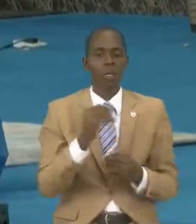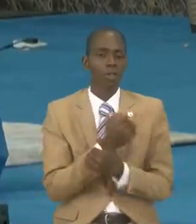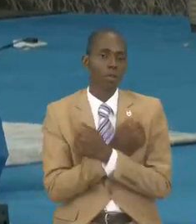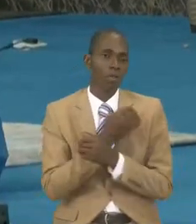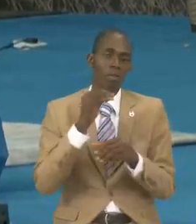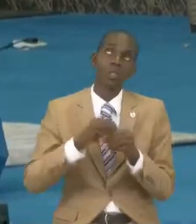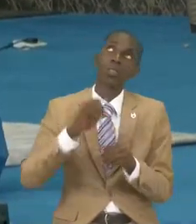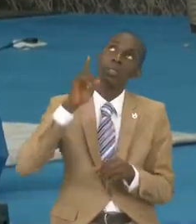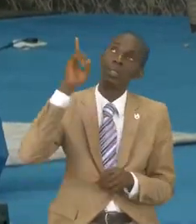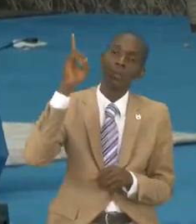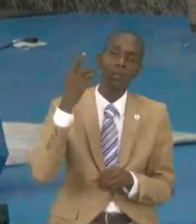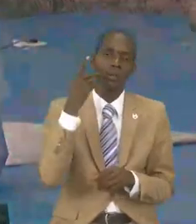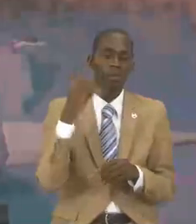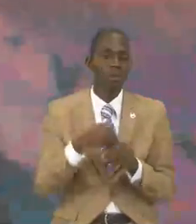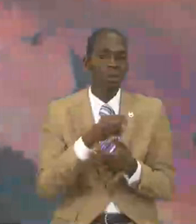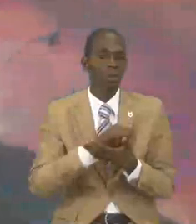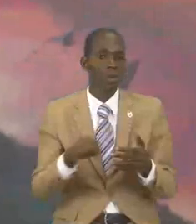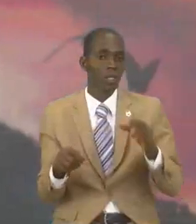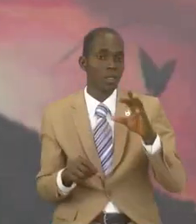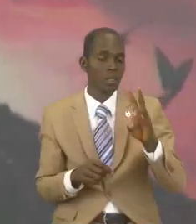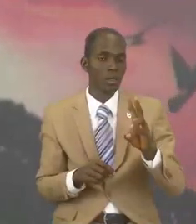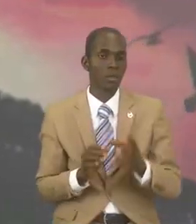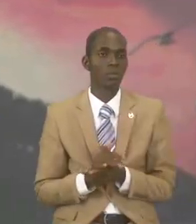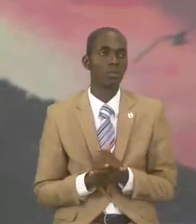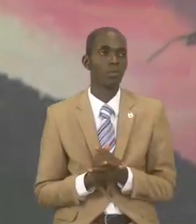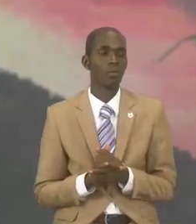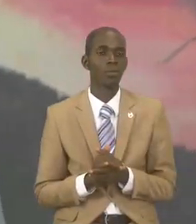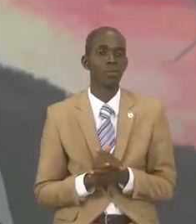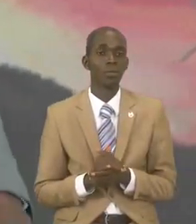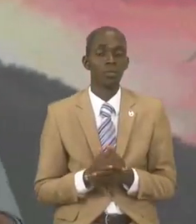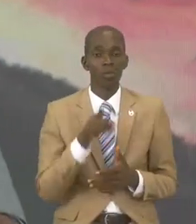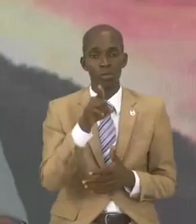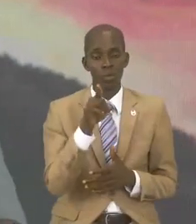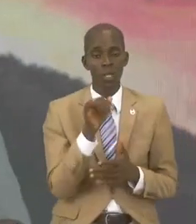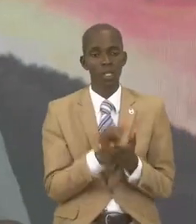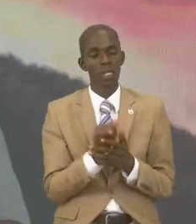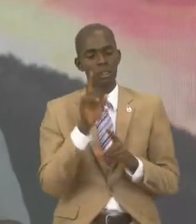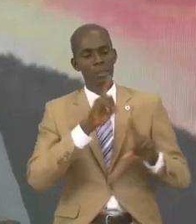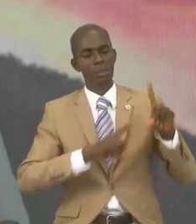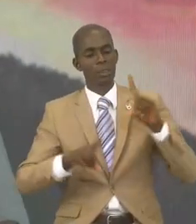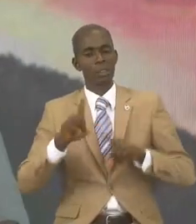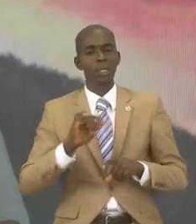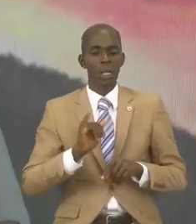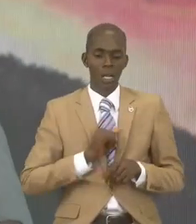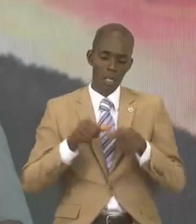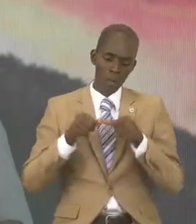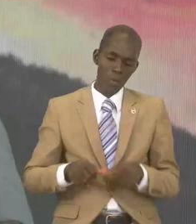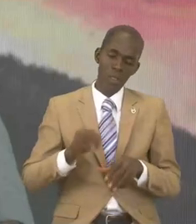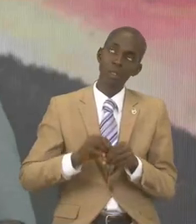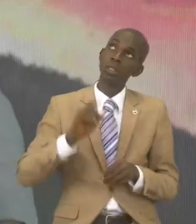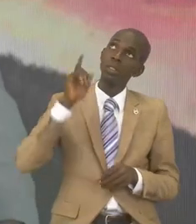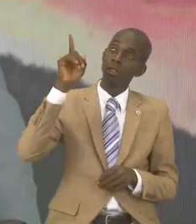lui. Verset 6. Celui qui dit qu'il demeure en lui doit marcher